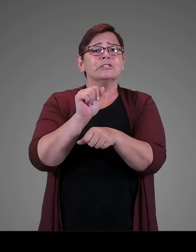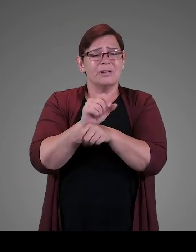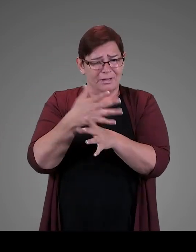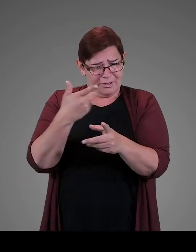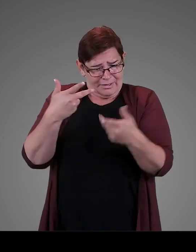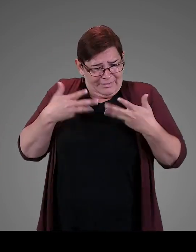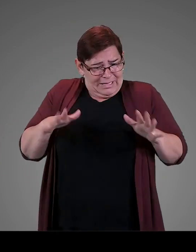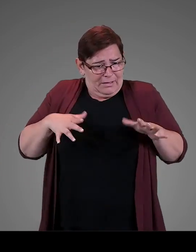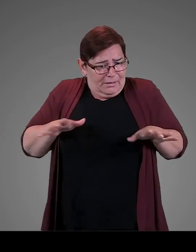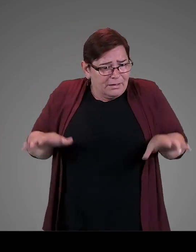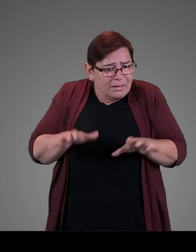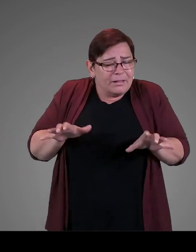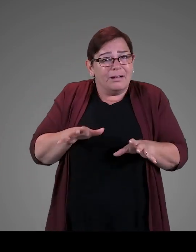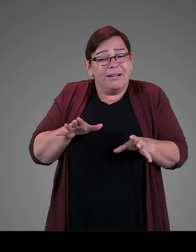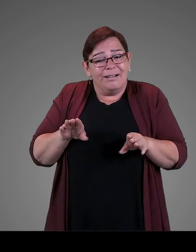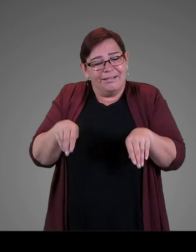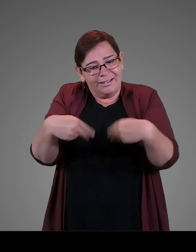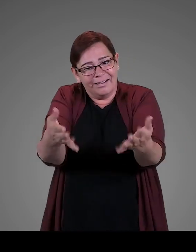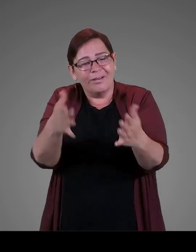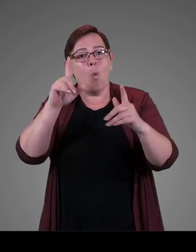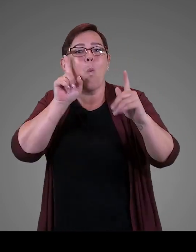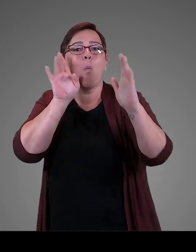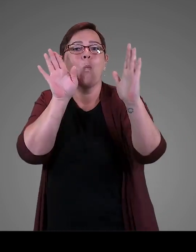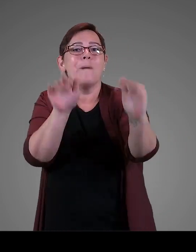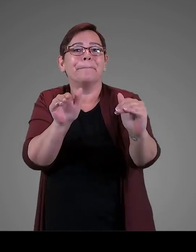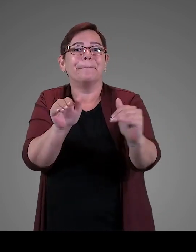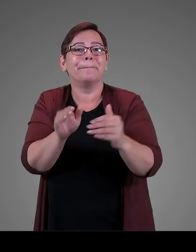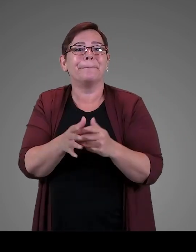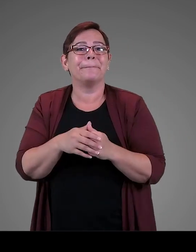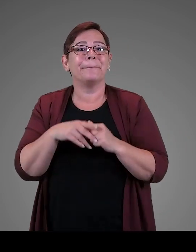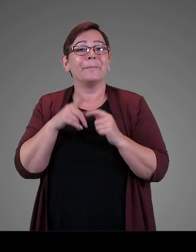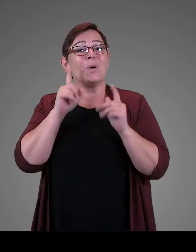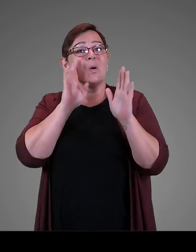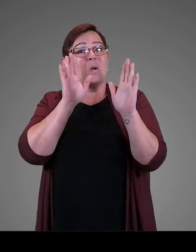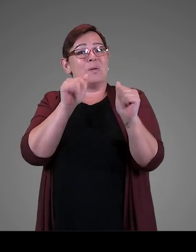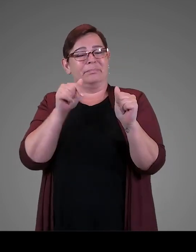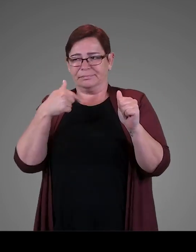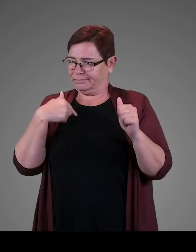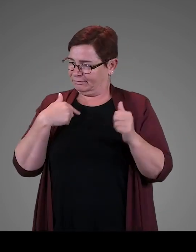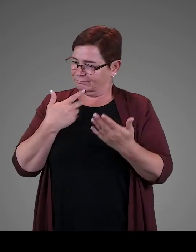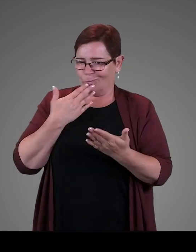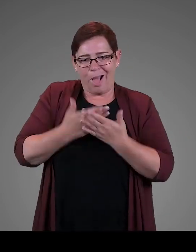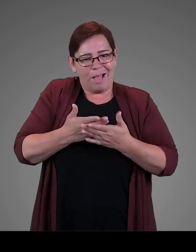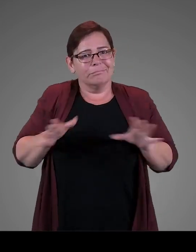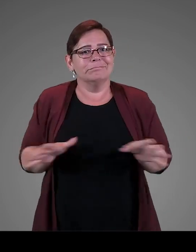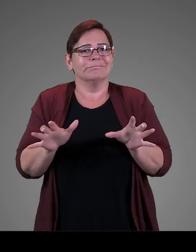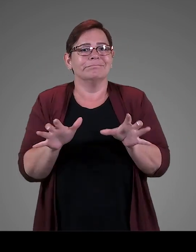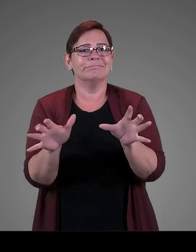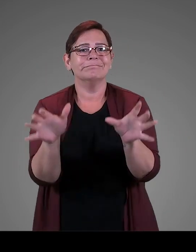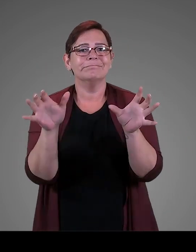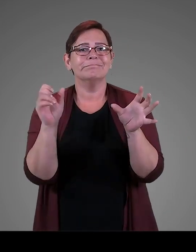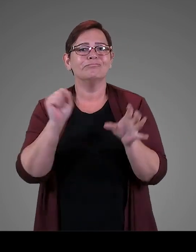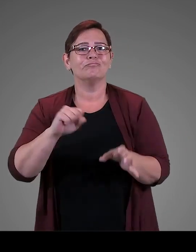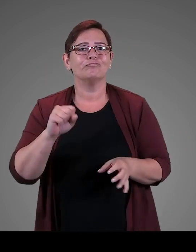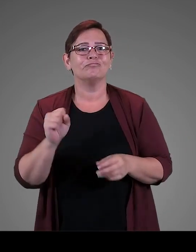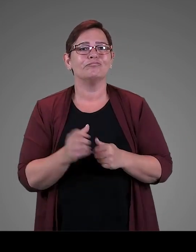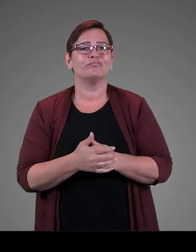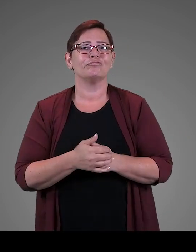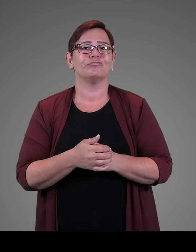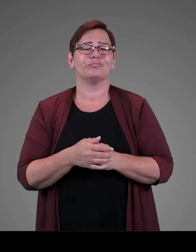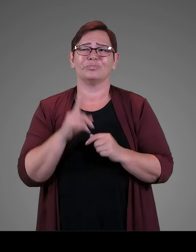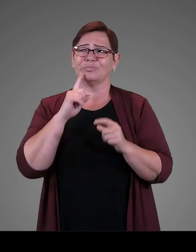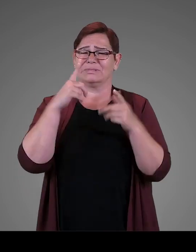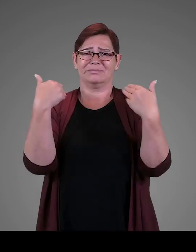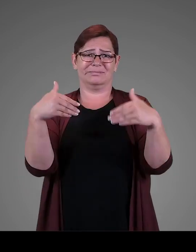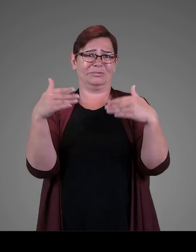à la génération suivante d'un travail qui a été fait et puis qui on espère, a été bien accompli, mais